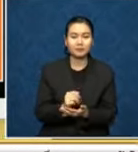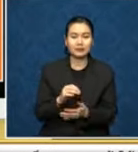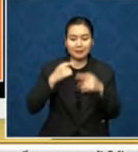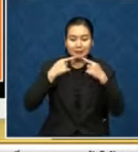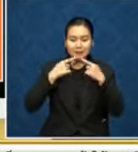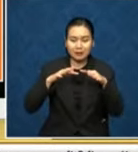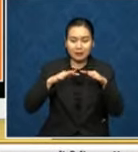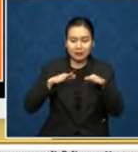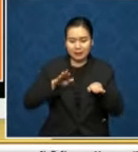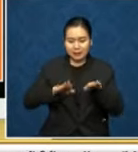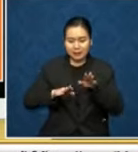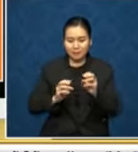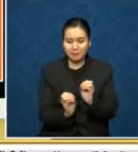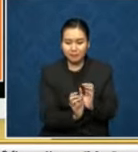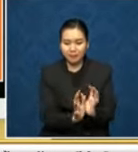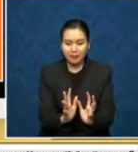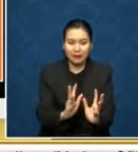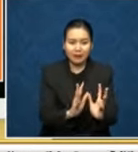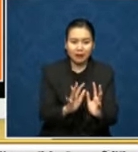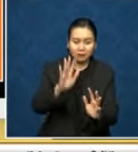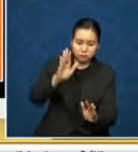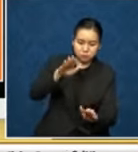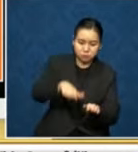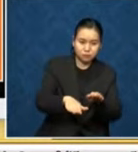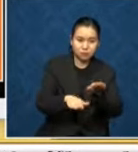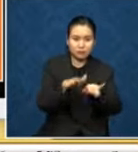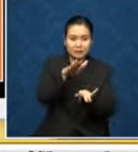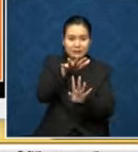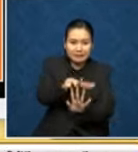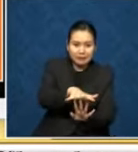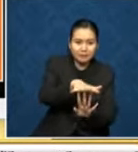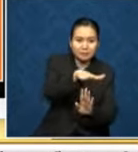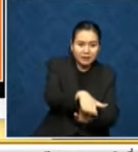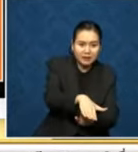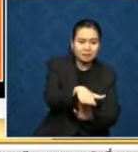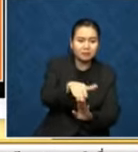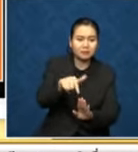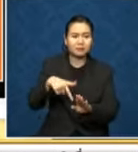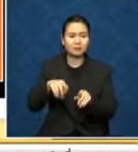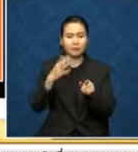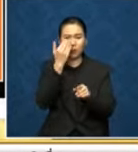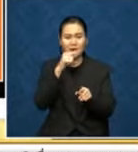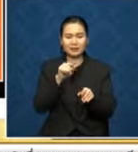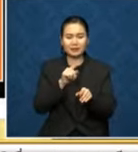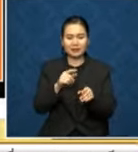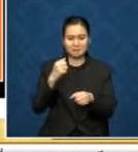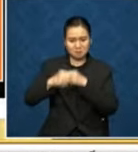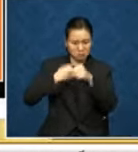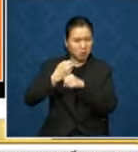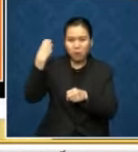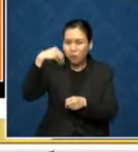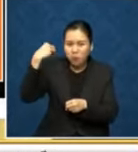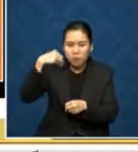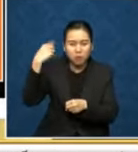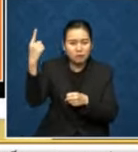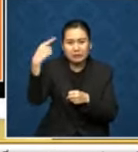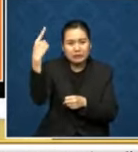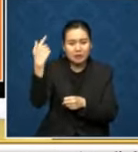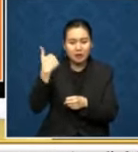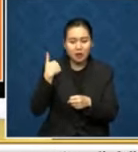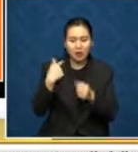จะเป็นการเหยียบย่ำปะการังการจับสัตว์น้ำในแนวปะการังมาถ่ายรูปซึ่งมักจะเกิดขึ้นทุกๆปีในแถบอัน